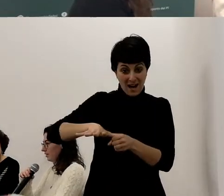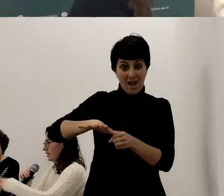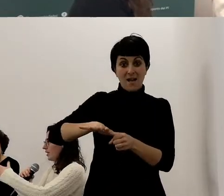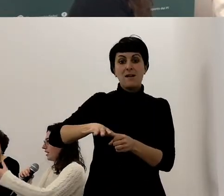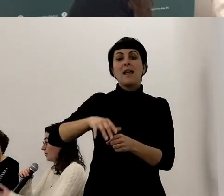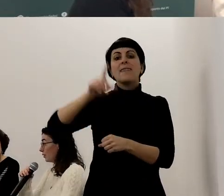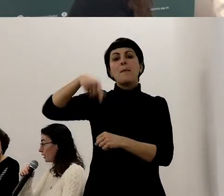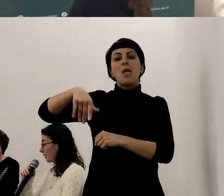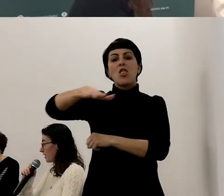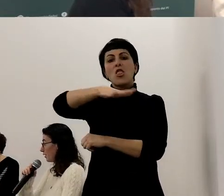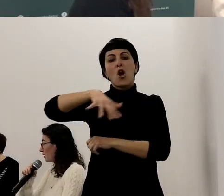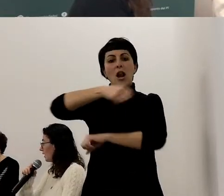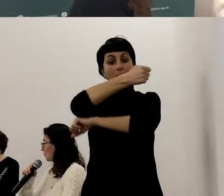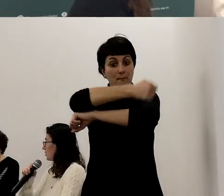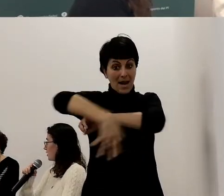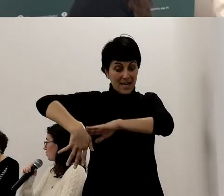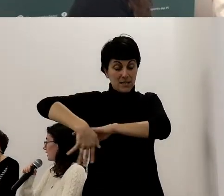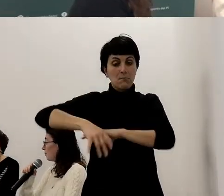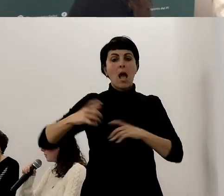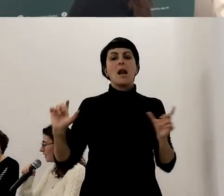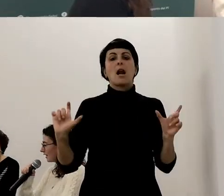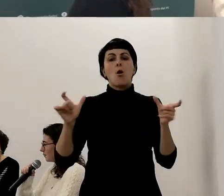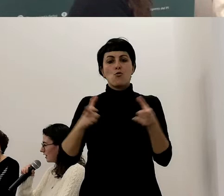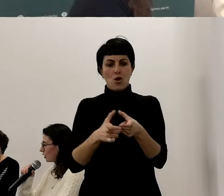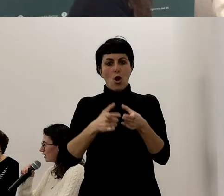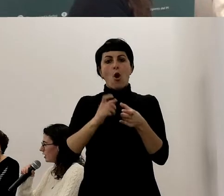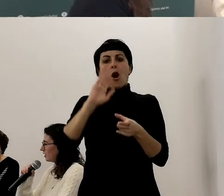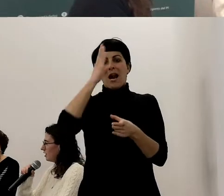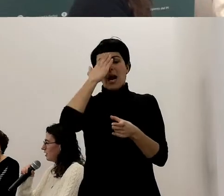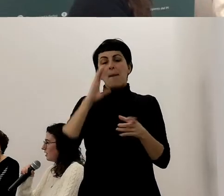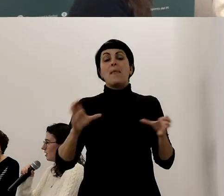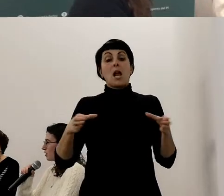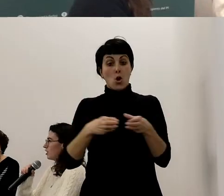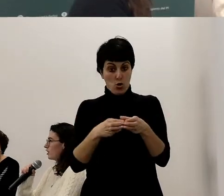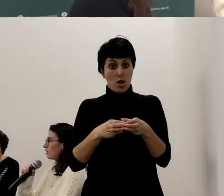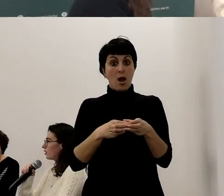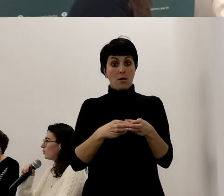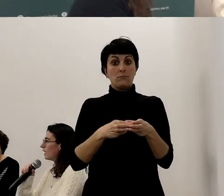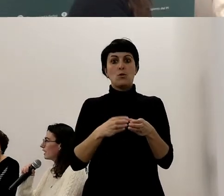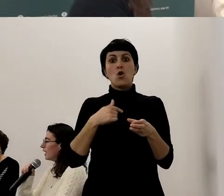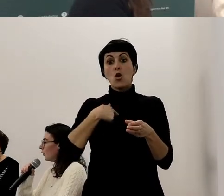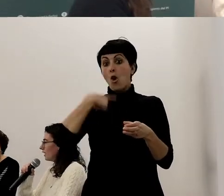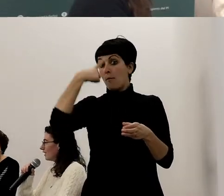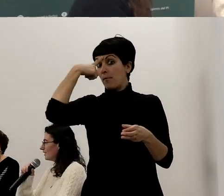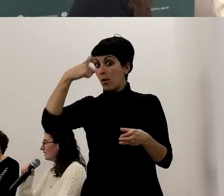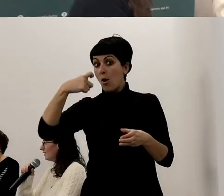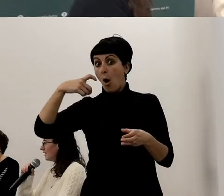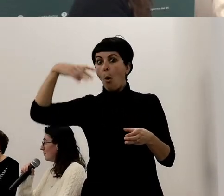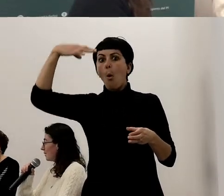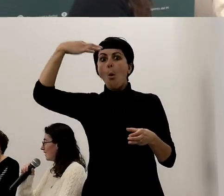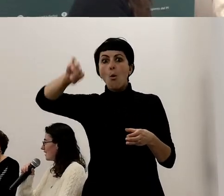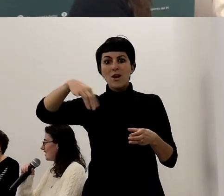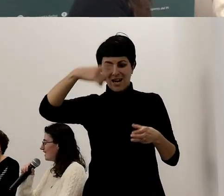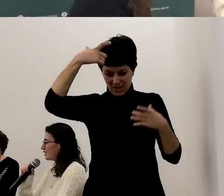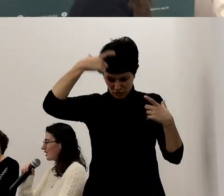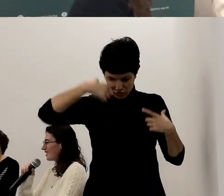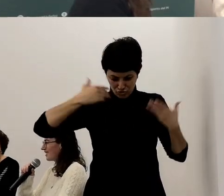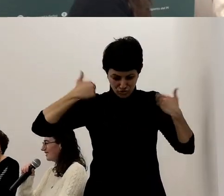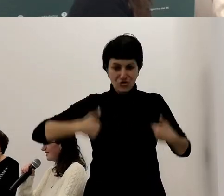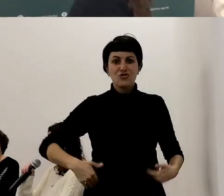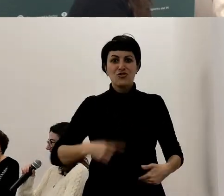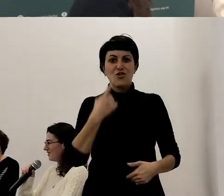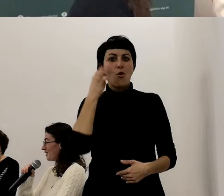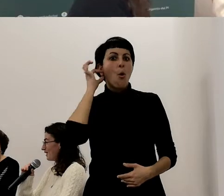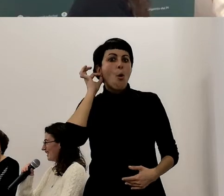del Maresme, que és per la reunió de caps de colla, que potser juntem 20 caps de colla, i ostres, jo recordo una que era l'única, la primera que ens vam dir,